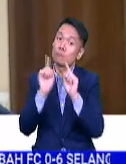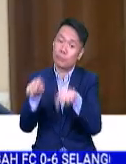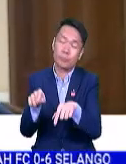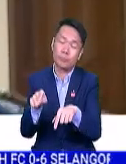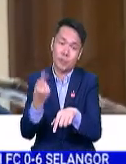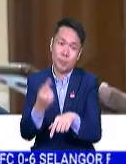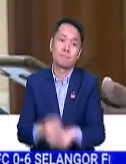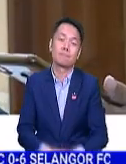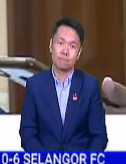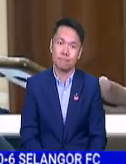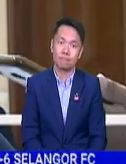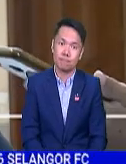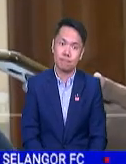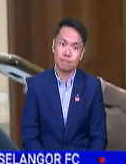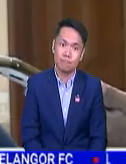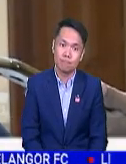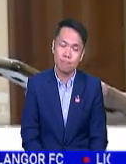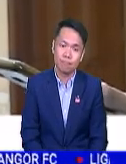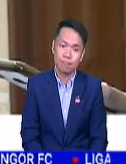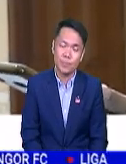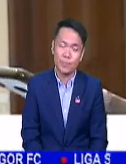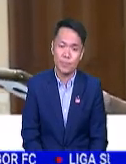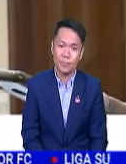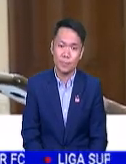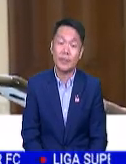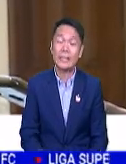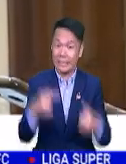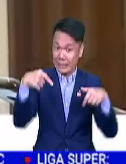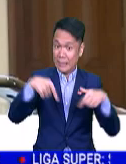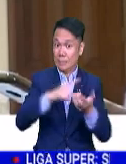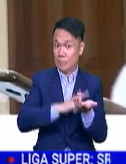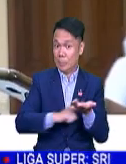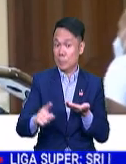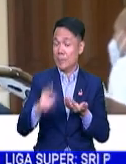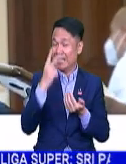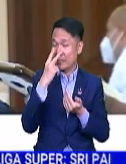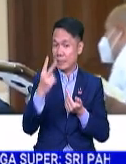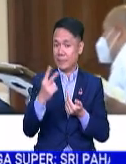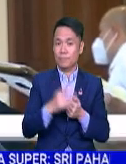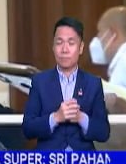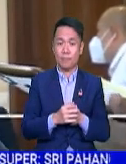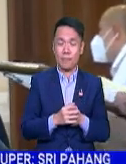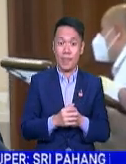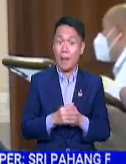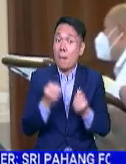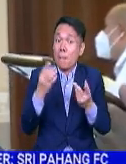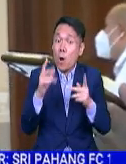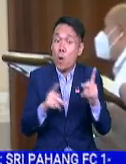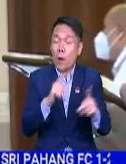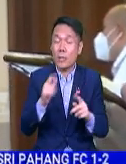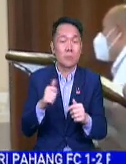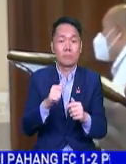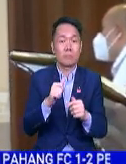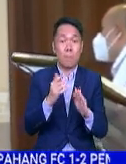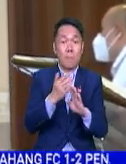Kita akan melihat dalam seminggu ini sambutan yang akan diterima dalam walk-in ini